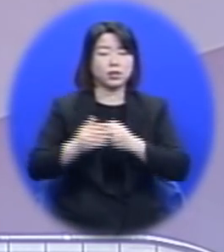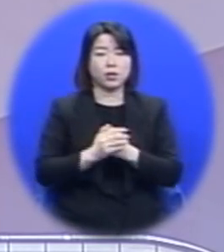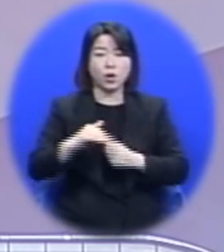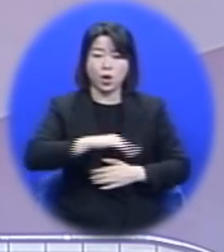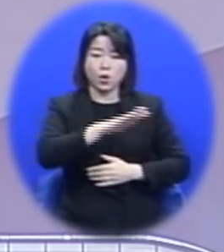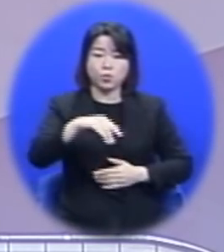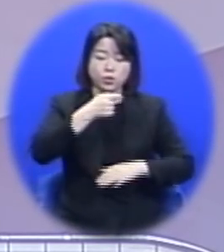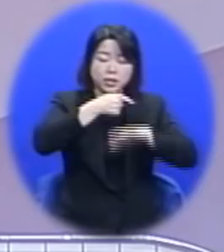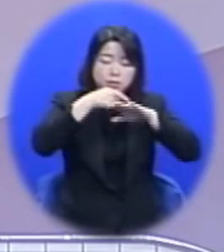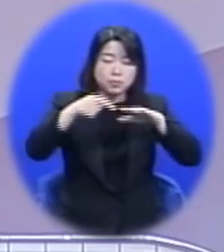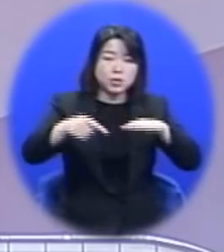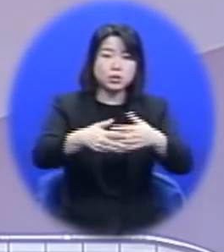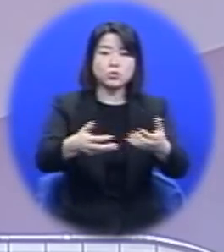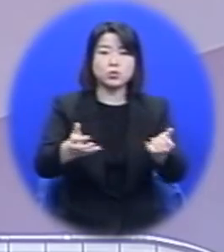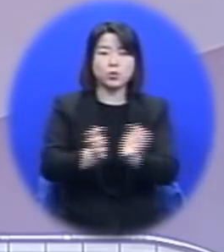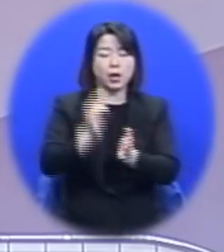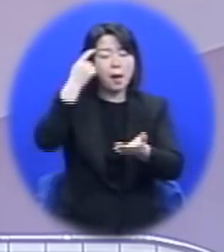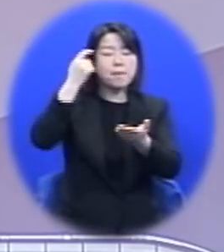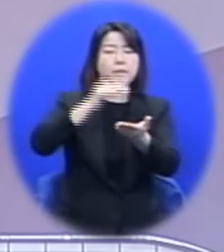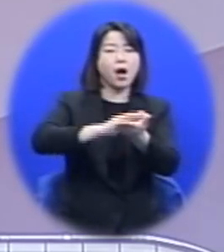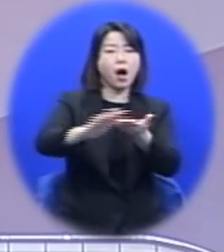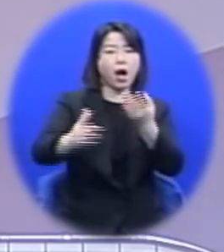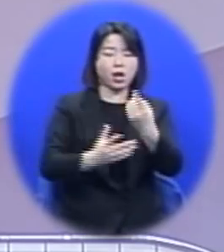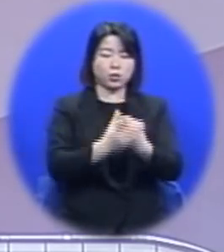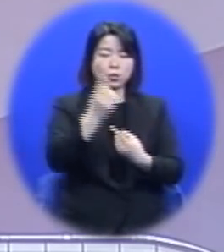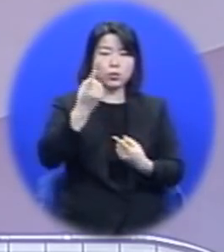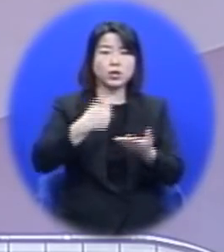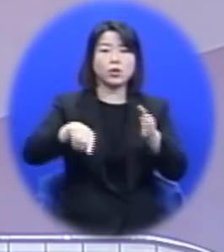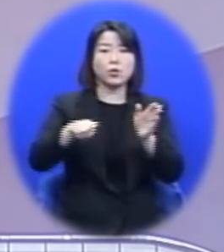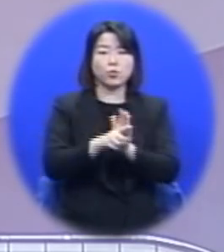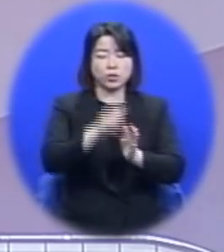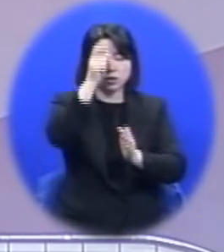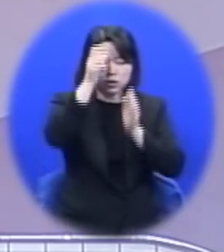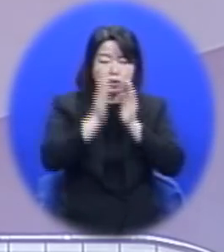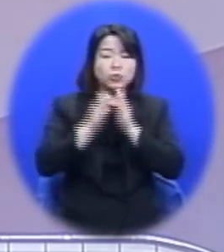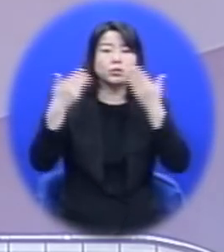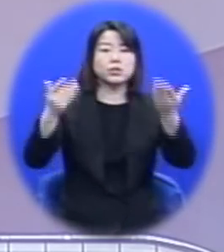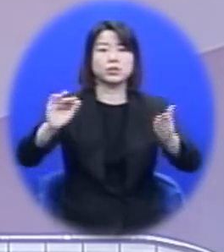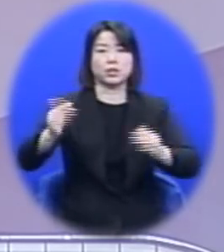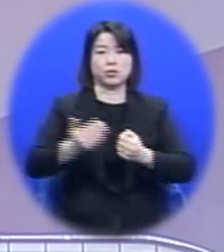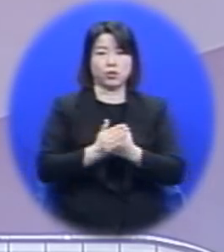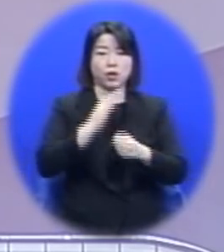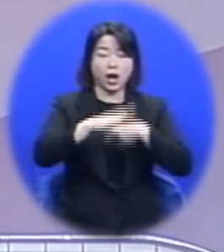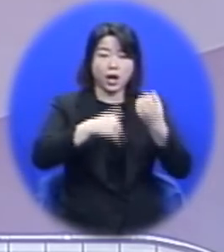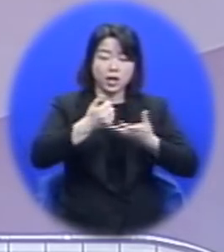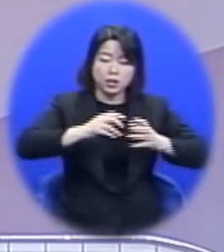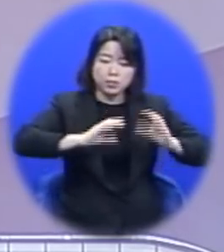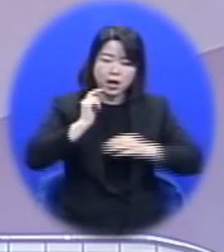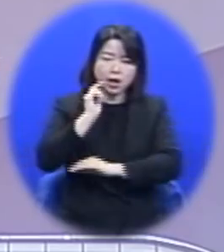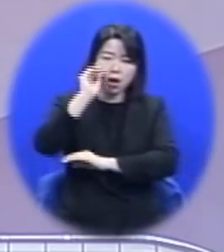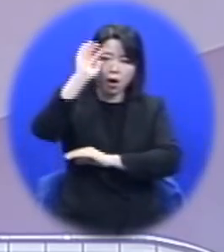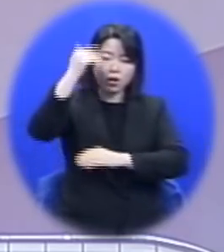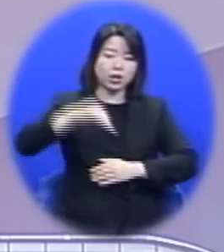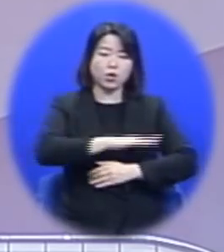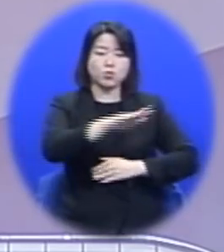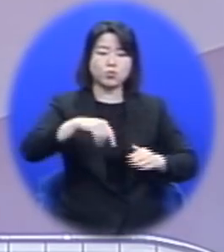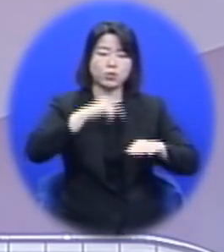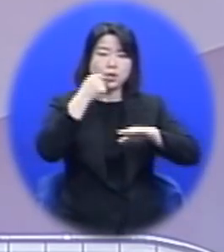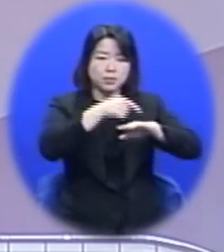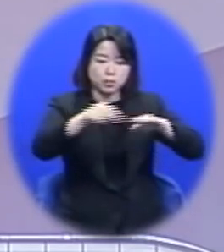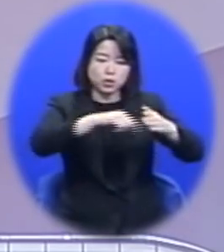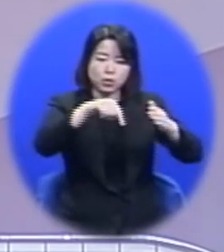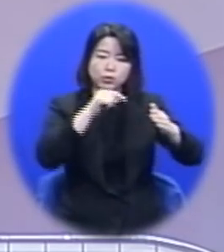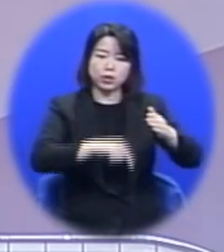평화와 통일을 위해서 기도하게 되는 겁니다. 하나님의 나라의 영광이 그대로 우리 민족 가운데 기도 제목이 되는